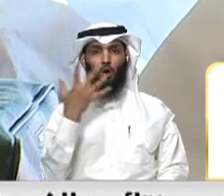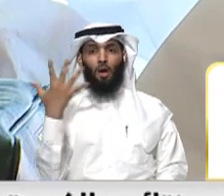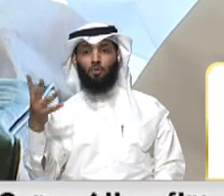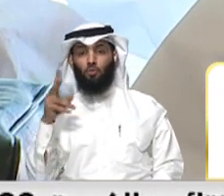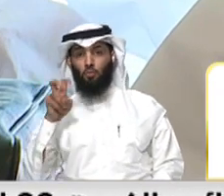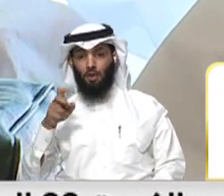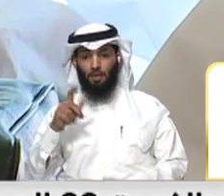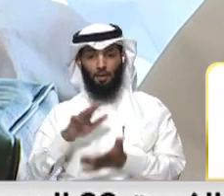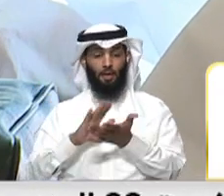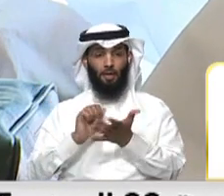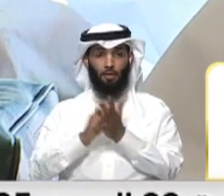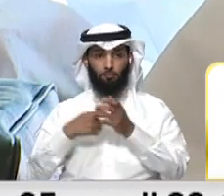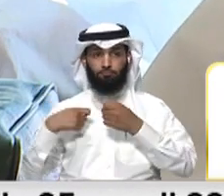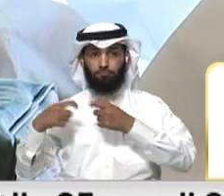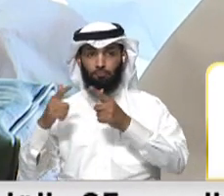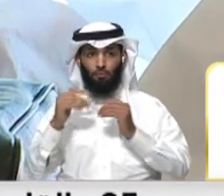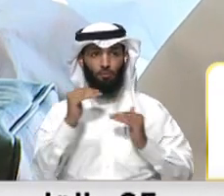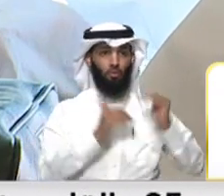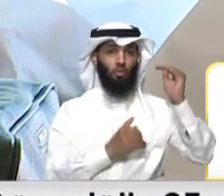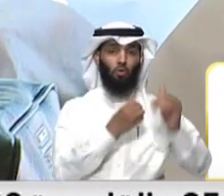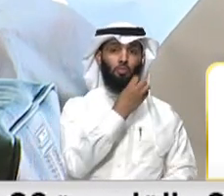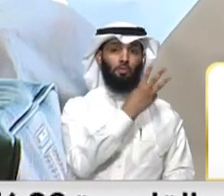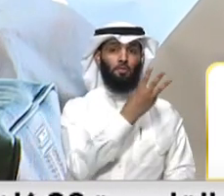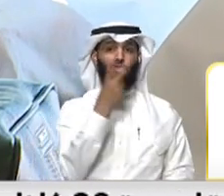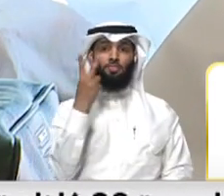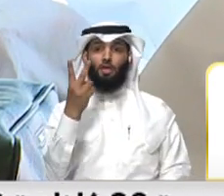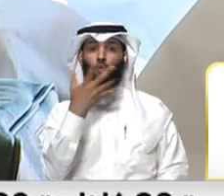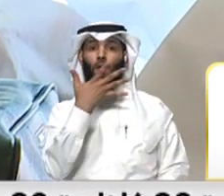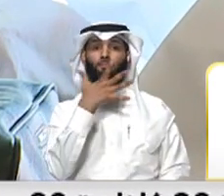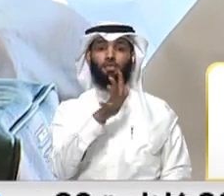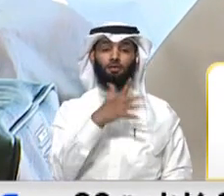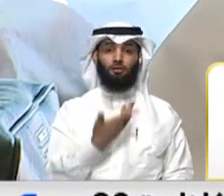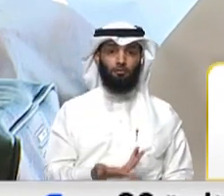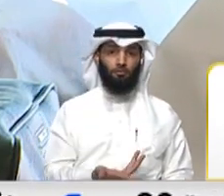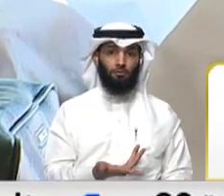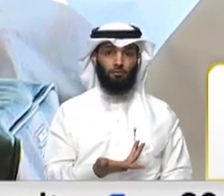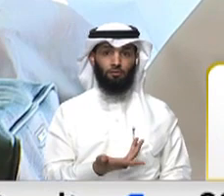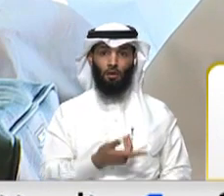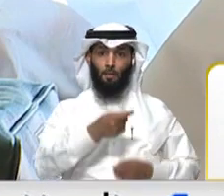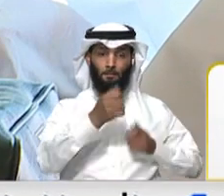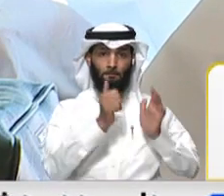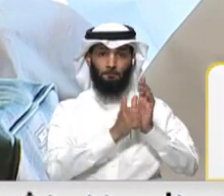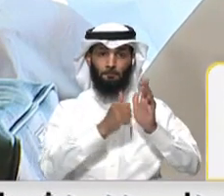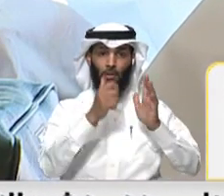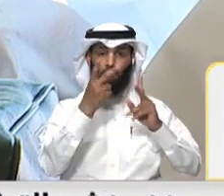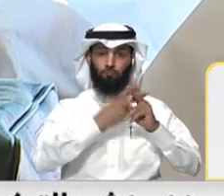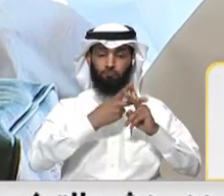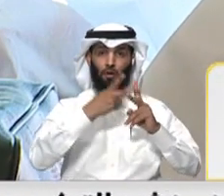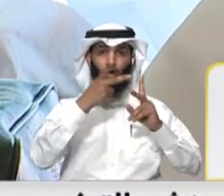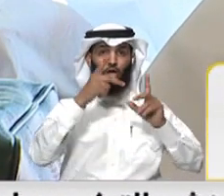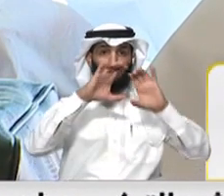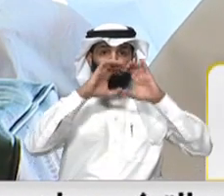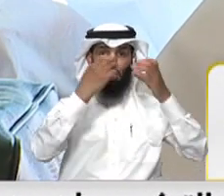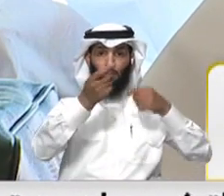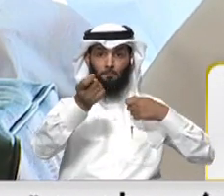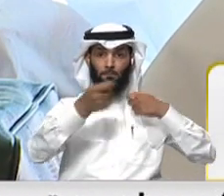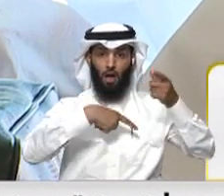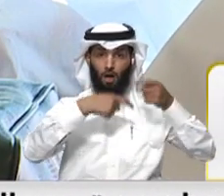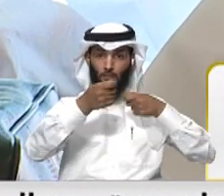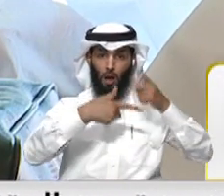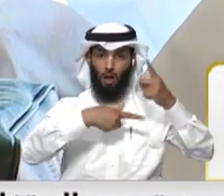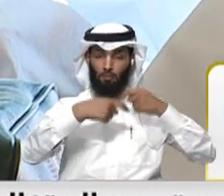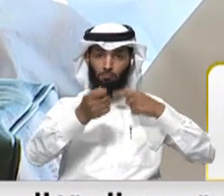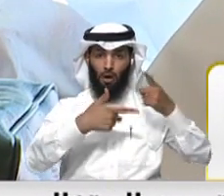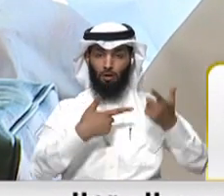عقاريه بشهر 5 352 فايضا عندك زياده بعدد الصفقات بنسبه